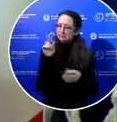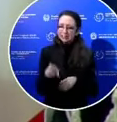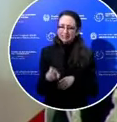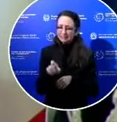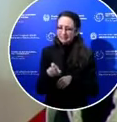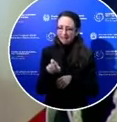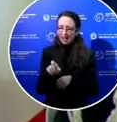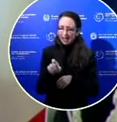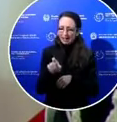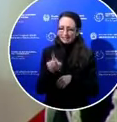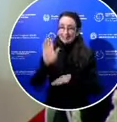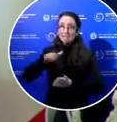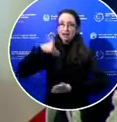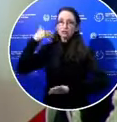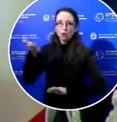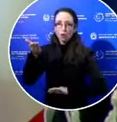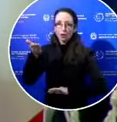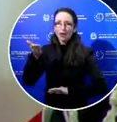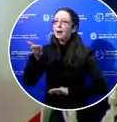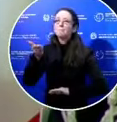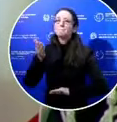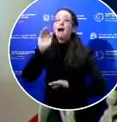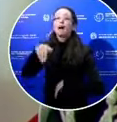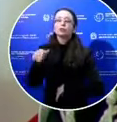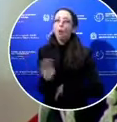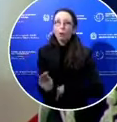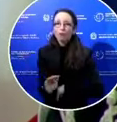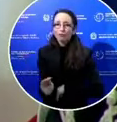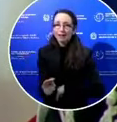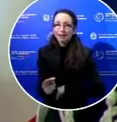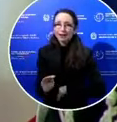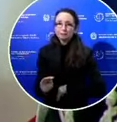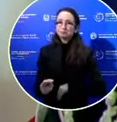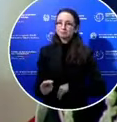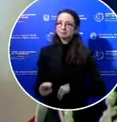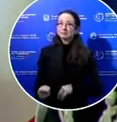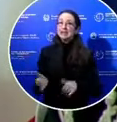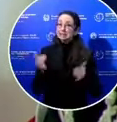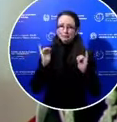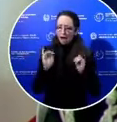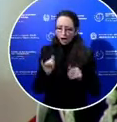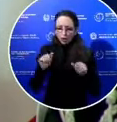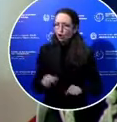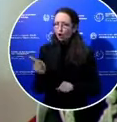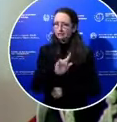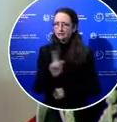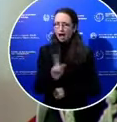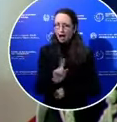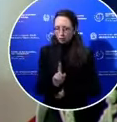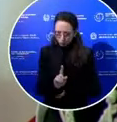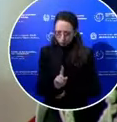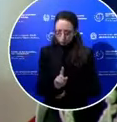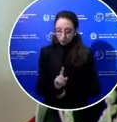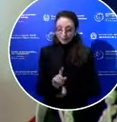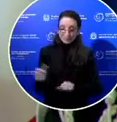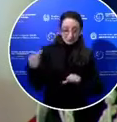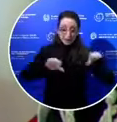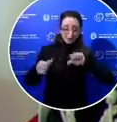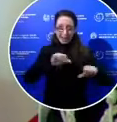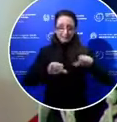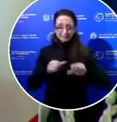che sempre più spesso degenera nello svago insano, cedendo a seduzioni e a sperimentazioni insidiose. Non